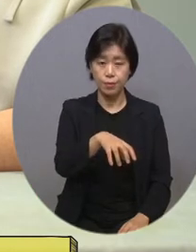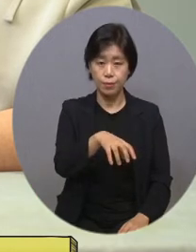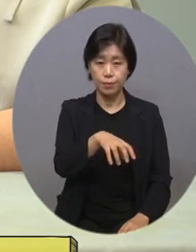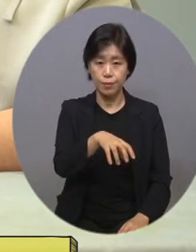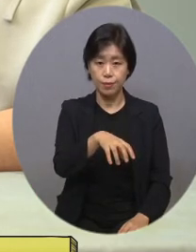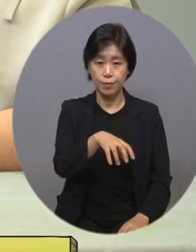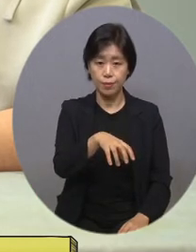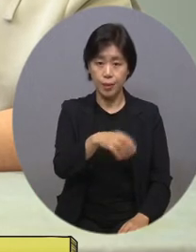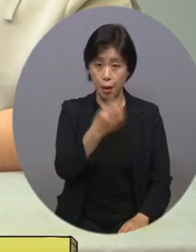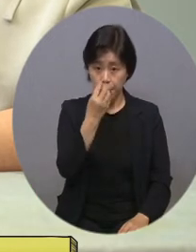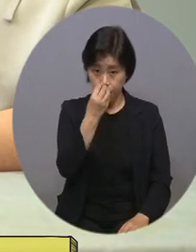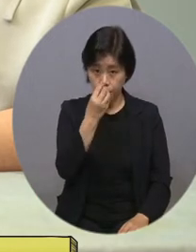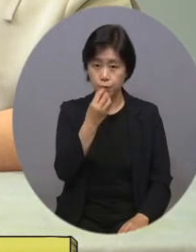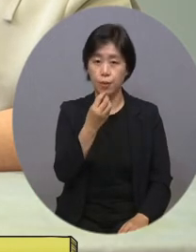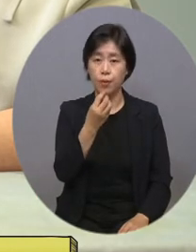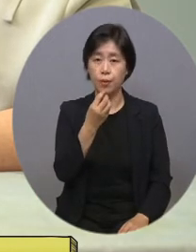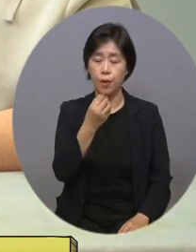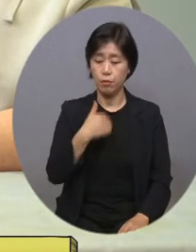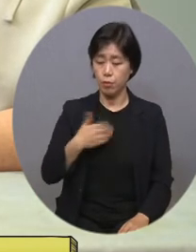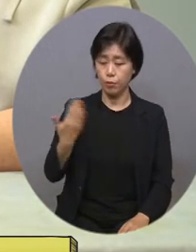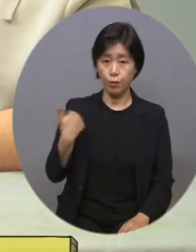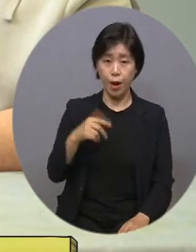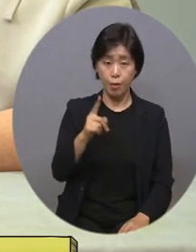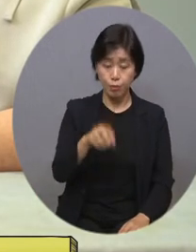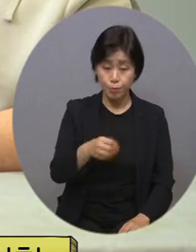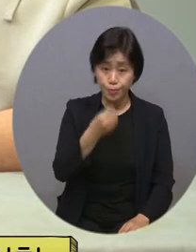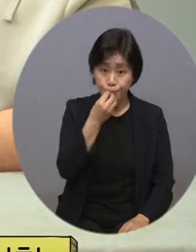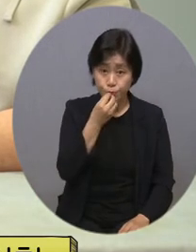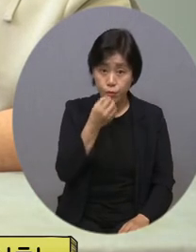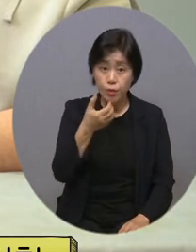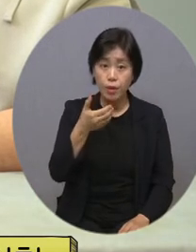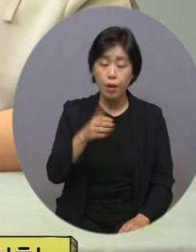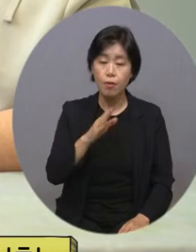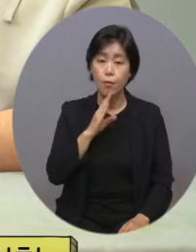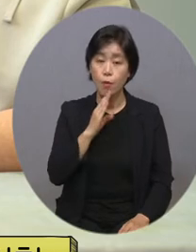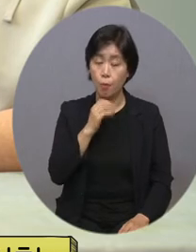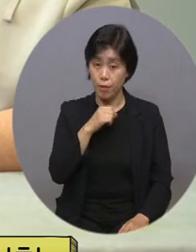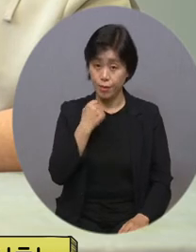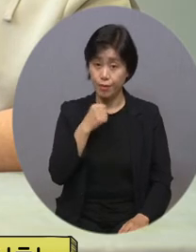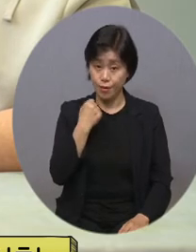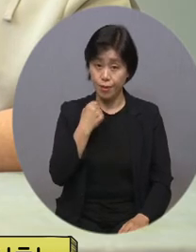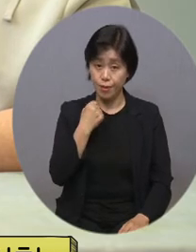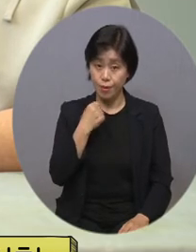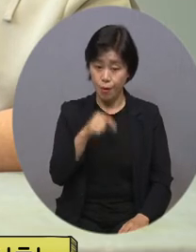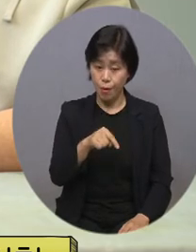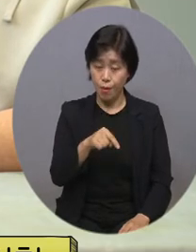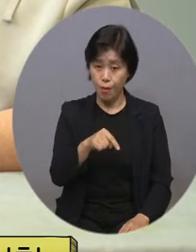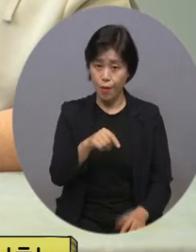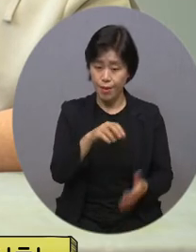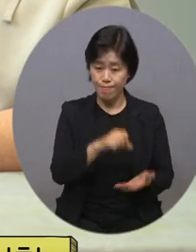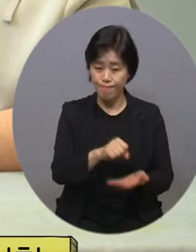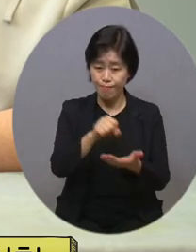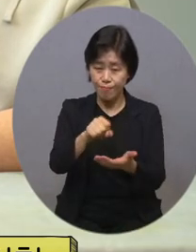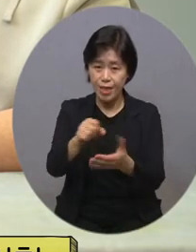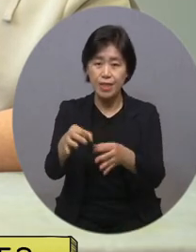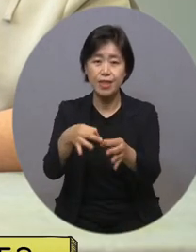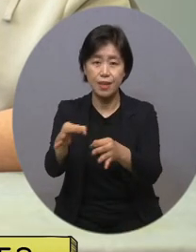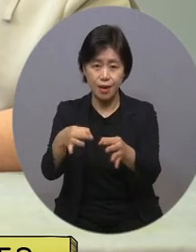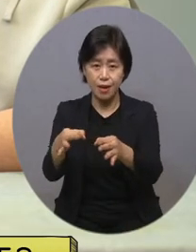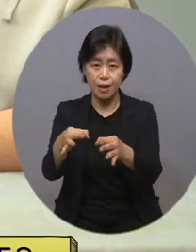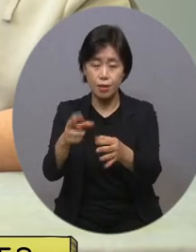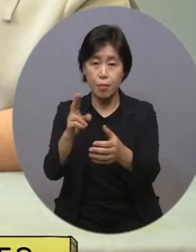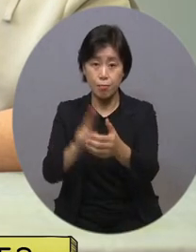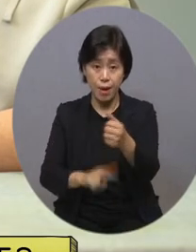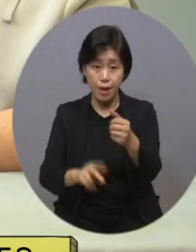이제 이 방울 토마토가 저도 아까 먹어봤는데요. 실제로 이제 시장에서 이제 경쟁력을 갖고 자립심을 가질 만한